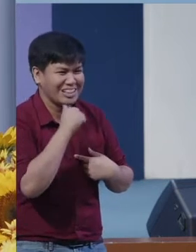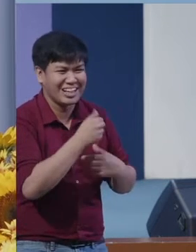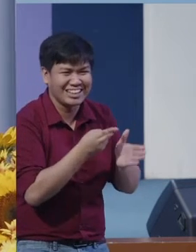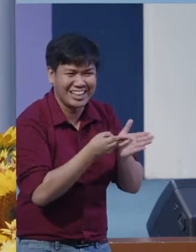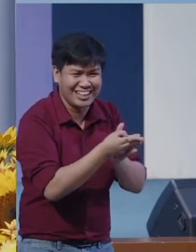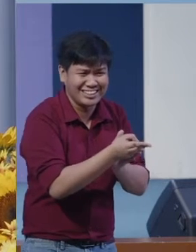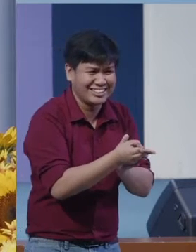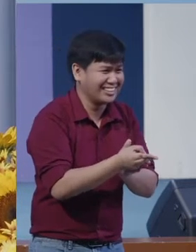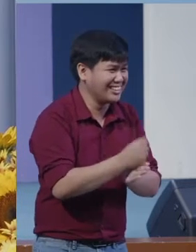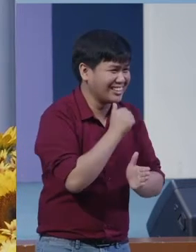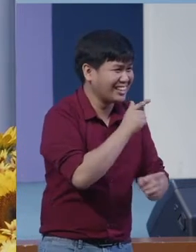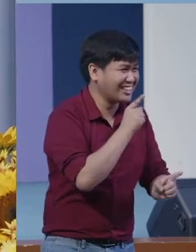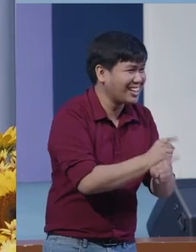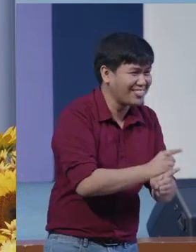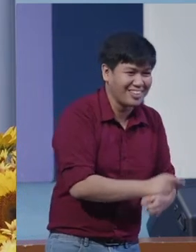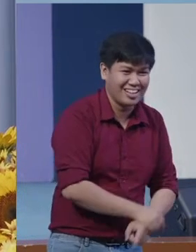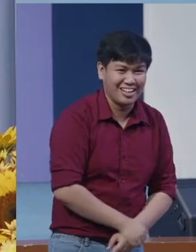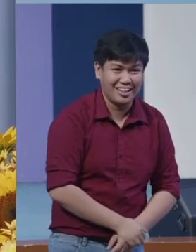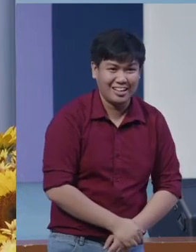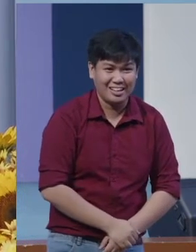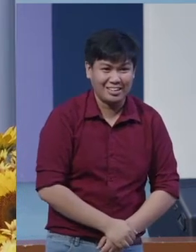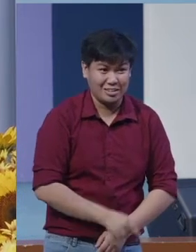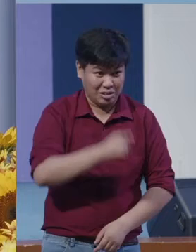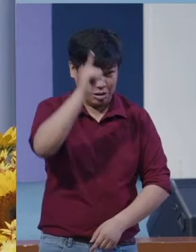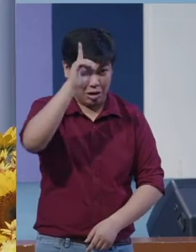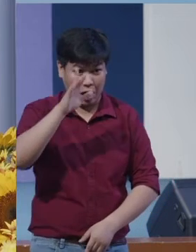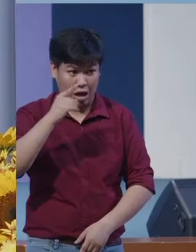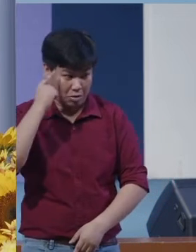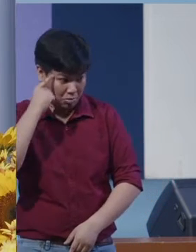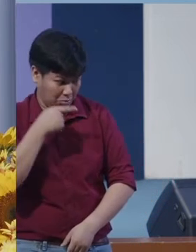dapat isapamuhay sa ating leksyon ngayong hapong ito?